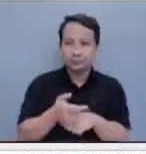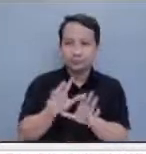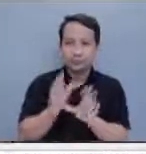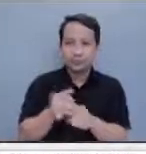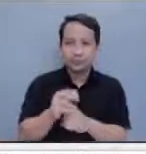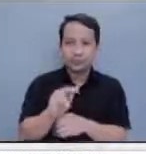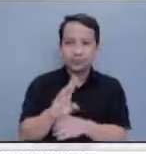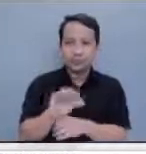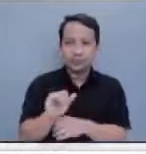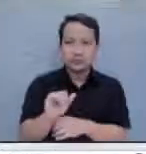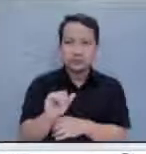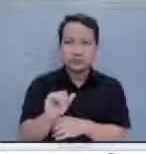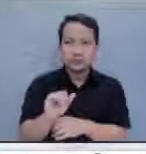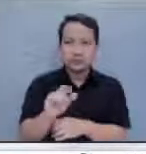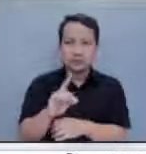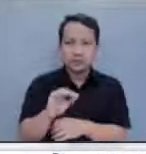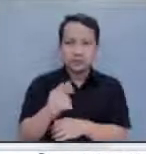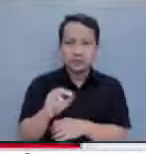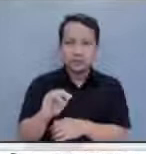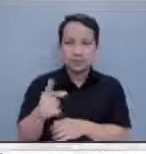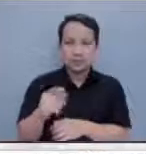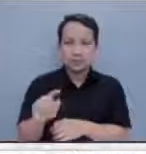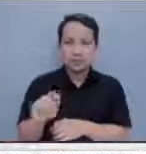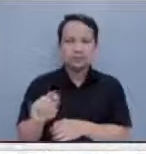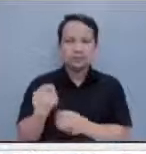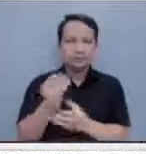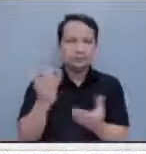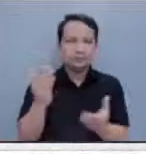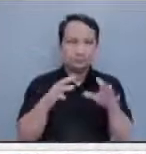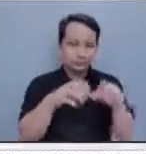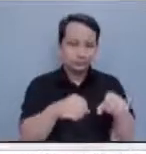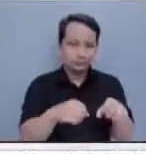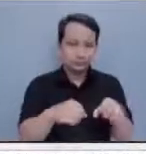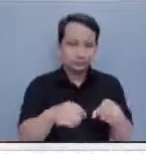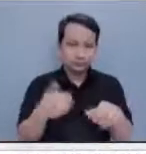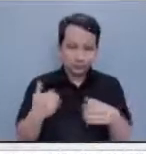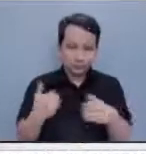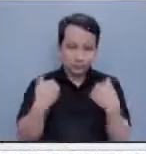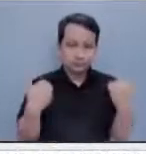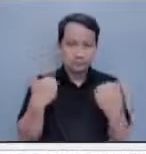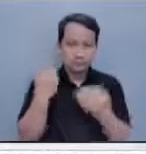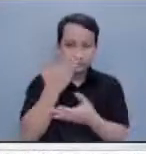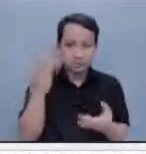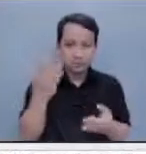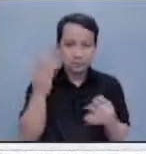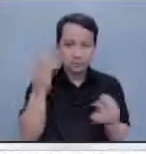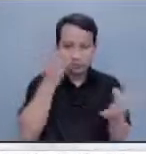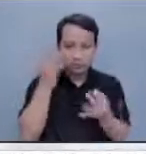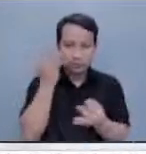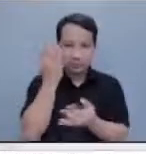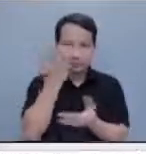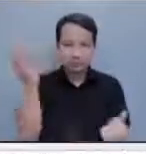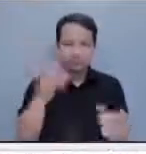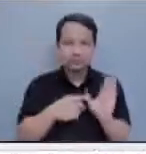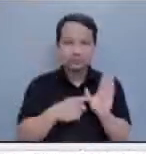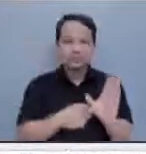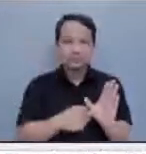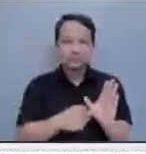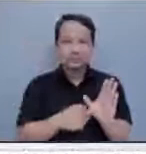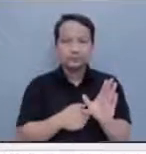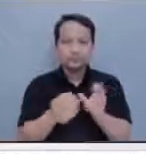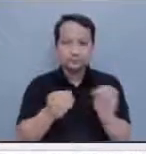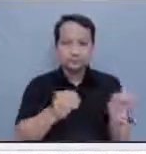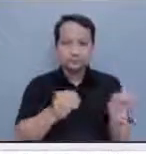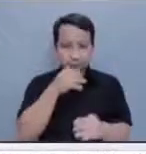NBBS, Dagat-Dagatan. Habang timbog naman ang isang minor de edad na lalaking drug suspect sa isa ring buy-bust operation